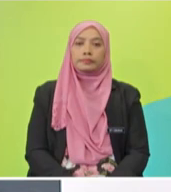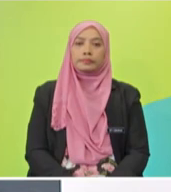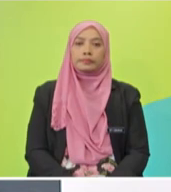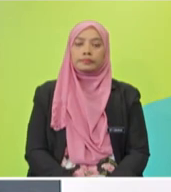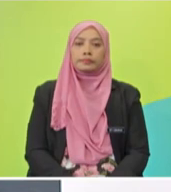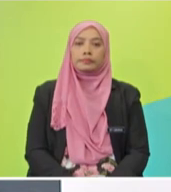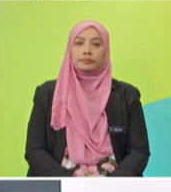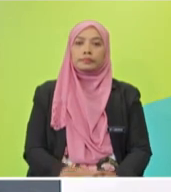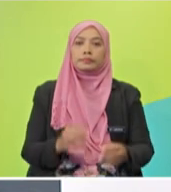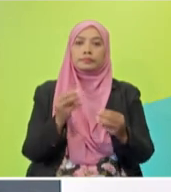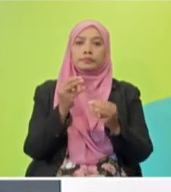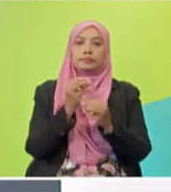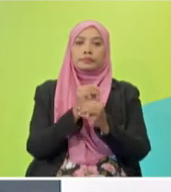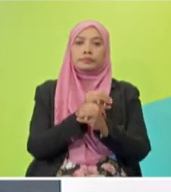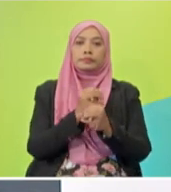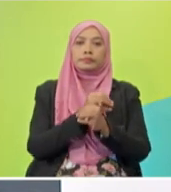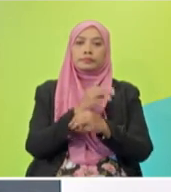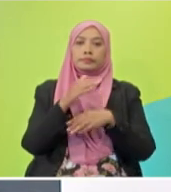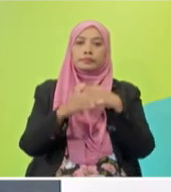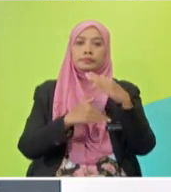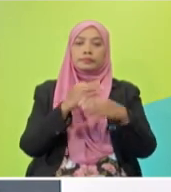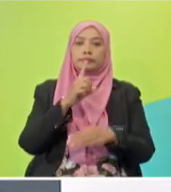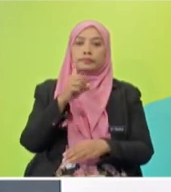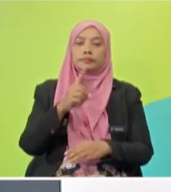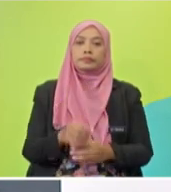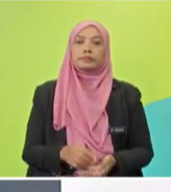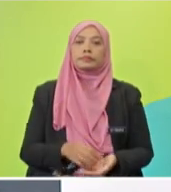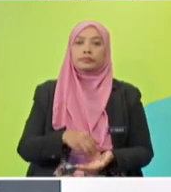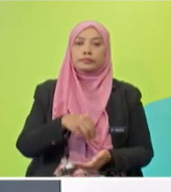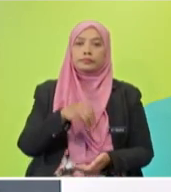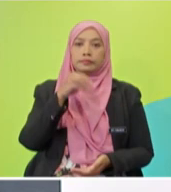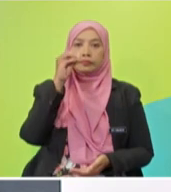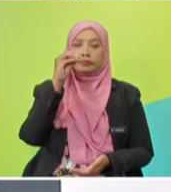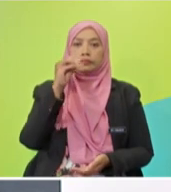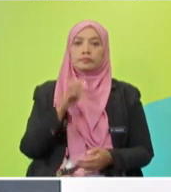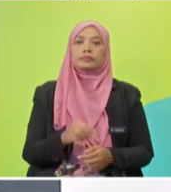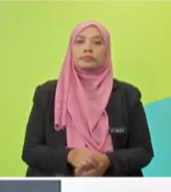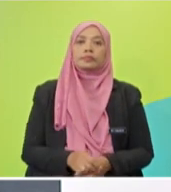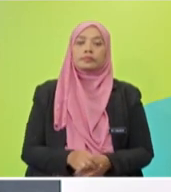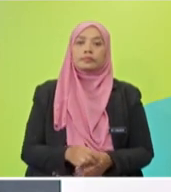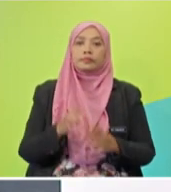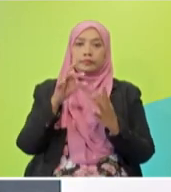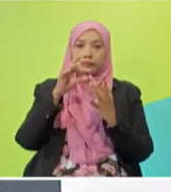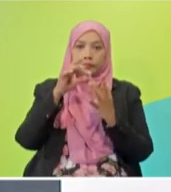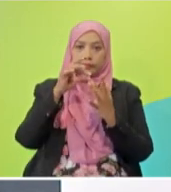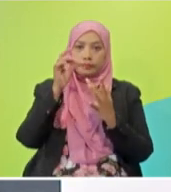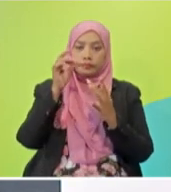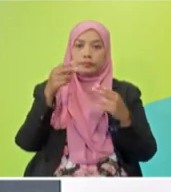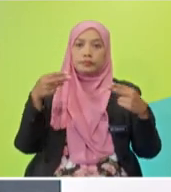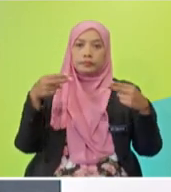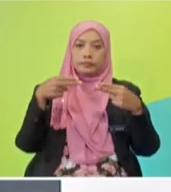adalah Matematik Tingkatan 1 dan sekarang kita akan belajar mengenai mewakilkan hubungan antara